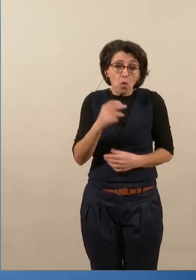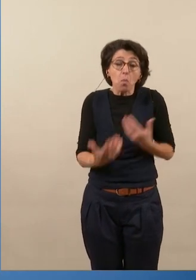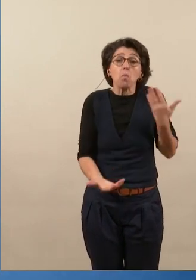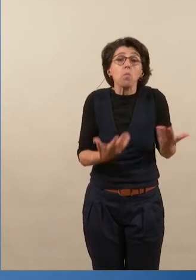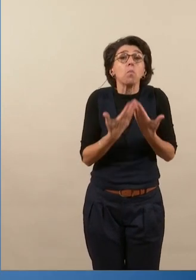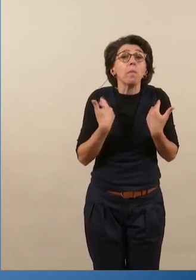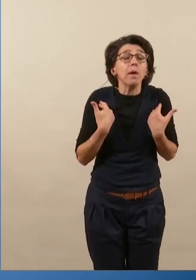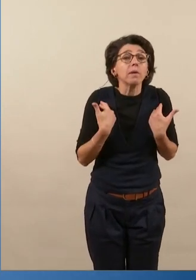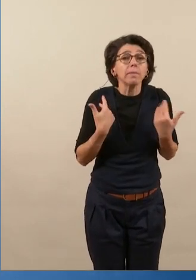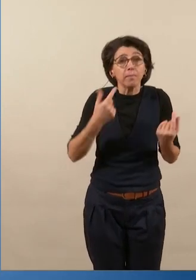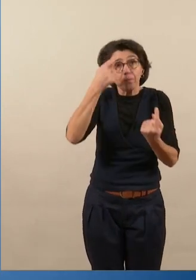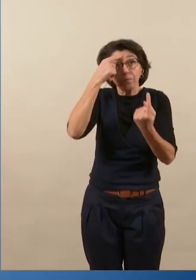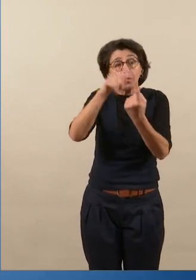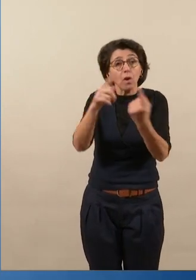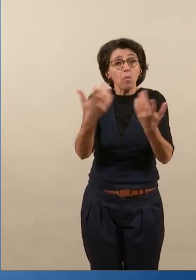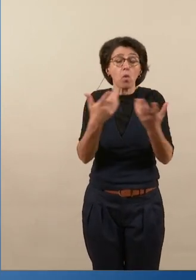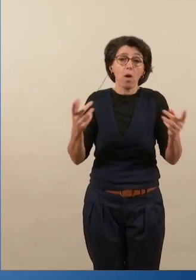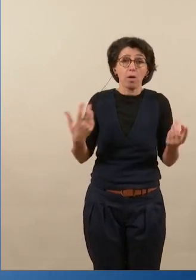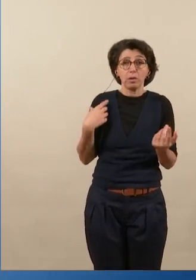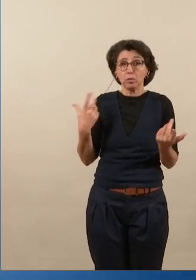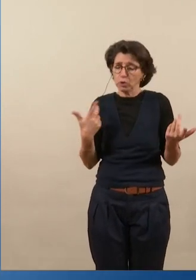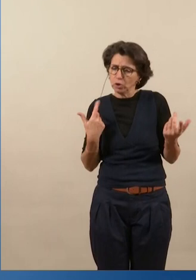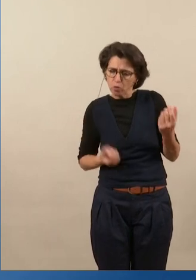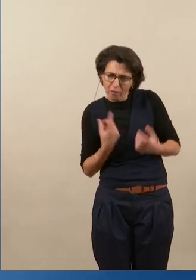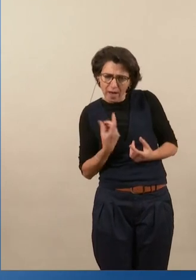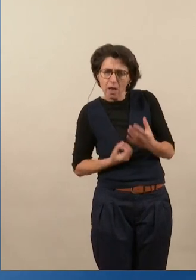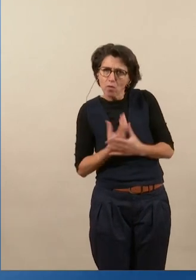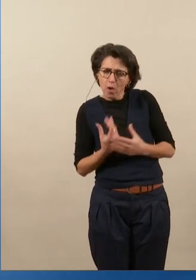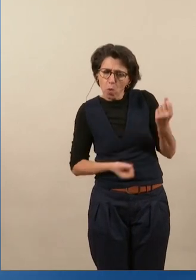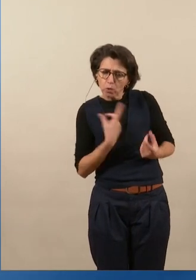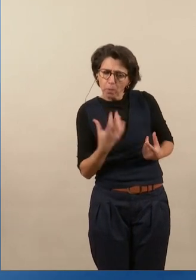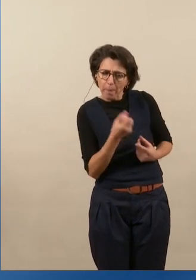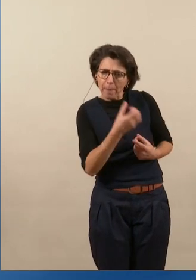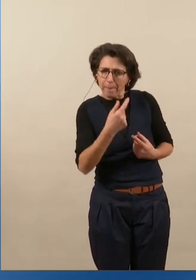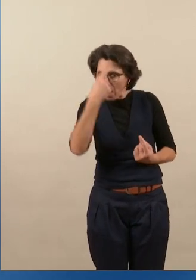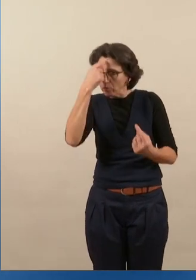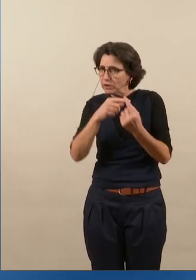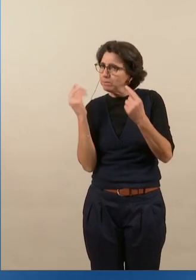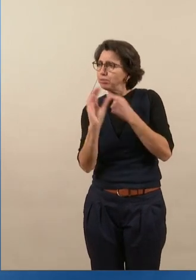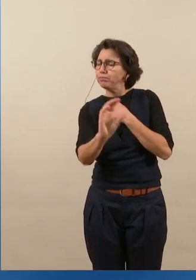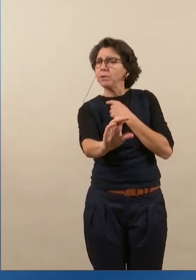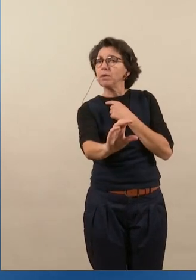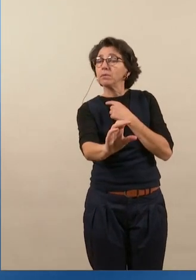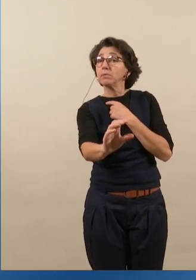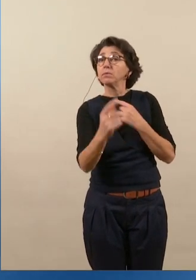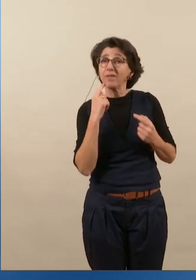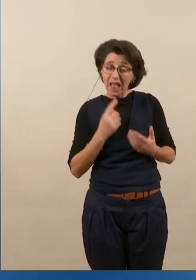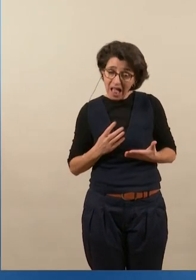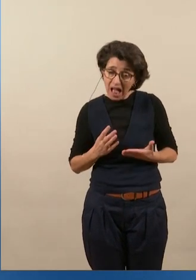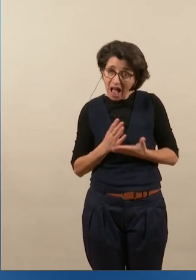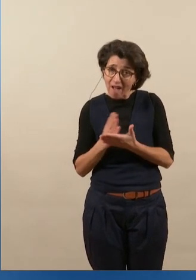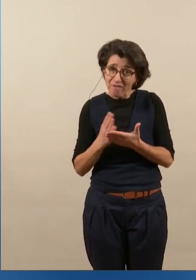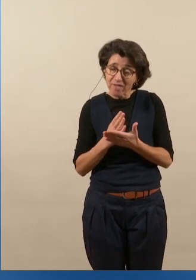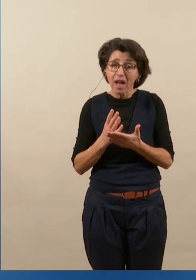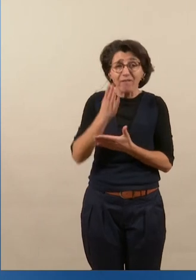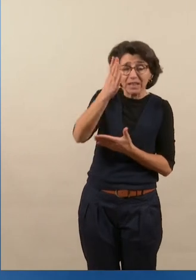direz-vous c'est faire le levier pour dégager de nouvelles ressources en vue d'investir et investir c'est préparer l'avenir malheureusement c'est loin de ce que nous montre nos